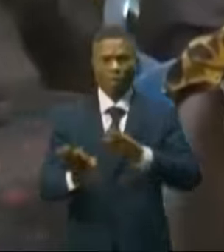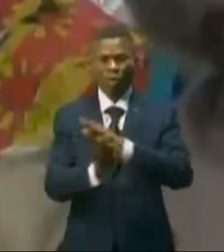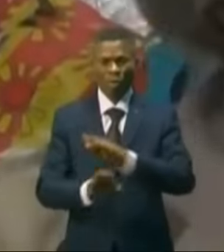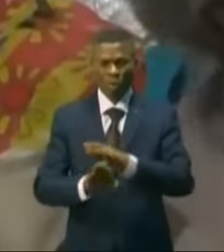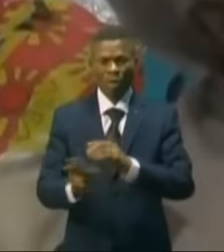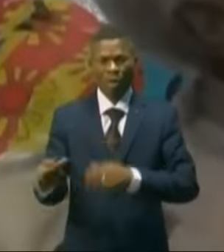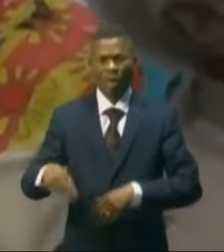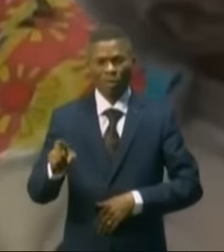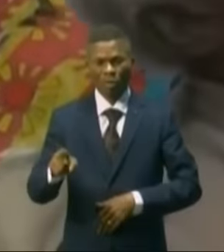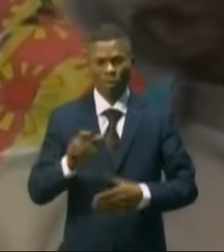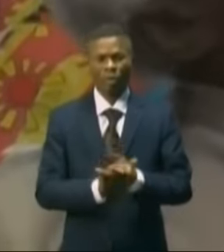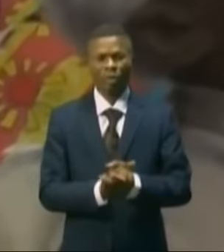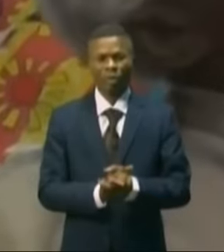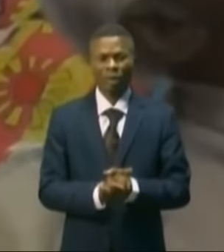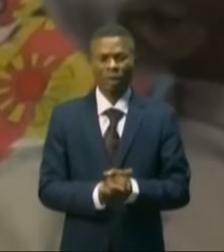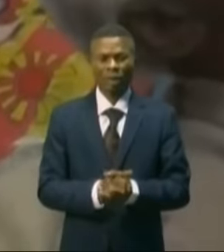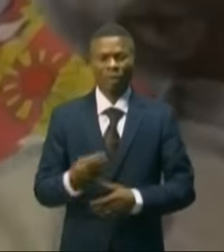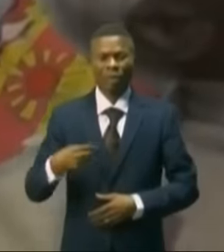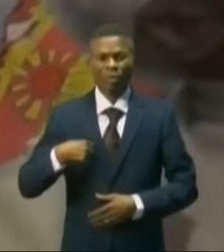provinciale.